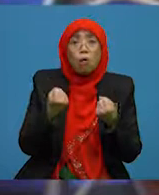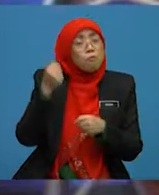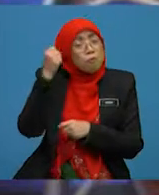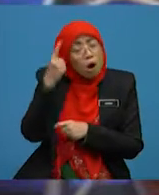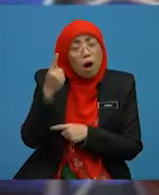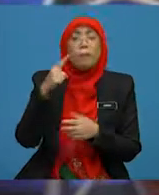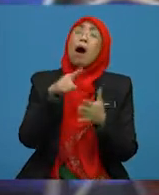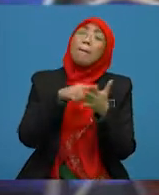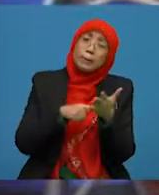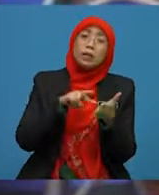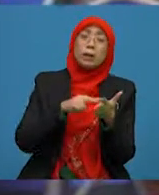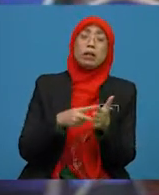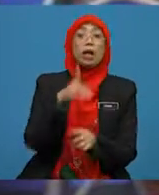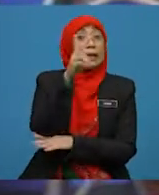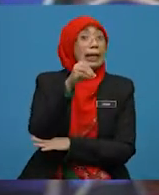makna denotatif.